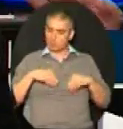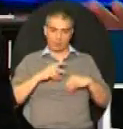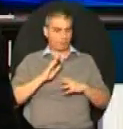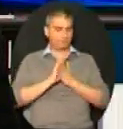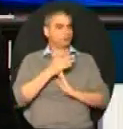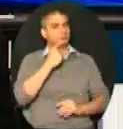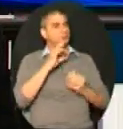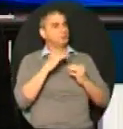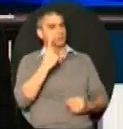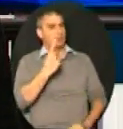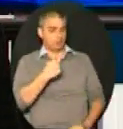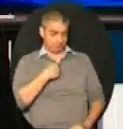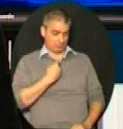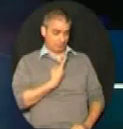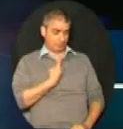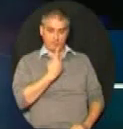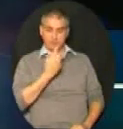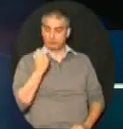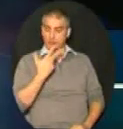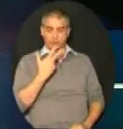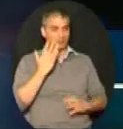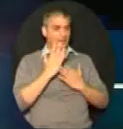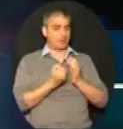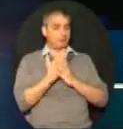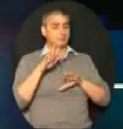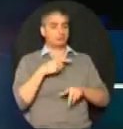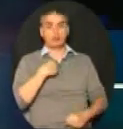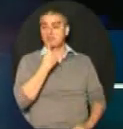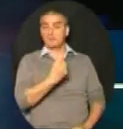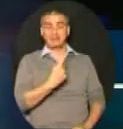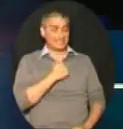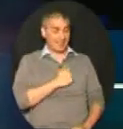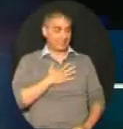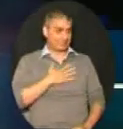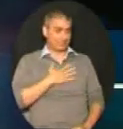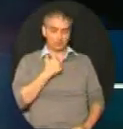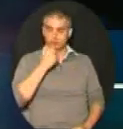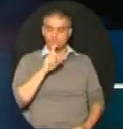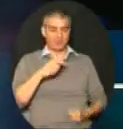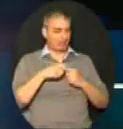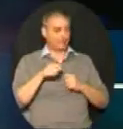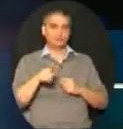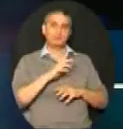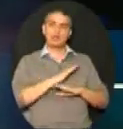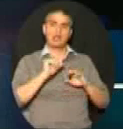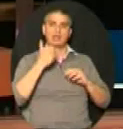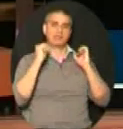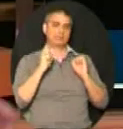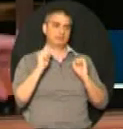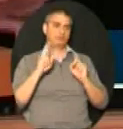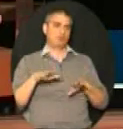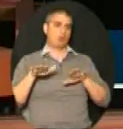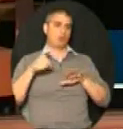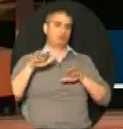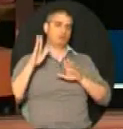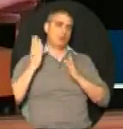לשנות. משפט אחד. אני אגב אמרתי ממש שלושה שבועות אחרי שהוקמה הממשלה, אמרתי שלצערי, 61 ח"כים זה הממשלה הכי יציבה שרועם יכול להיחל